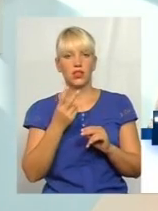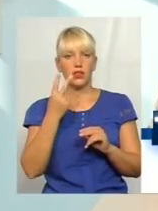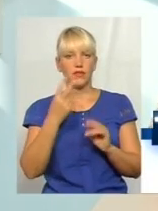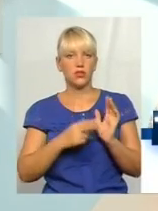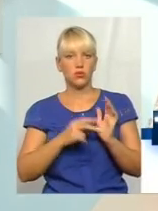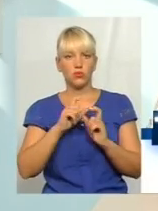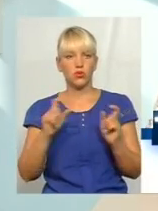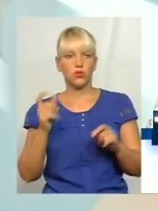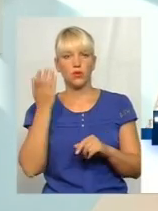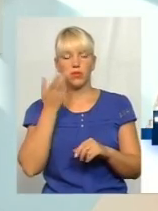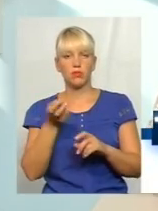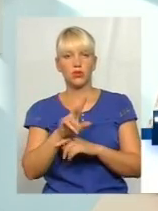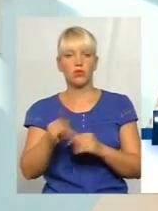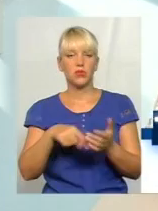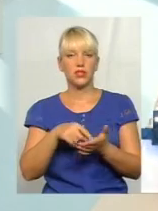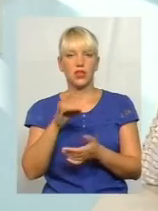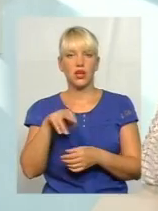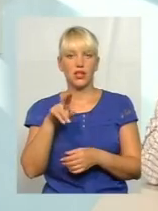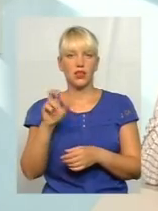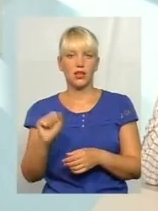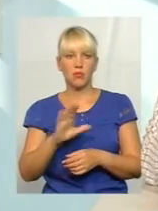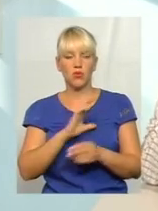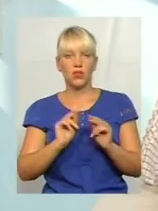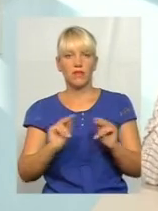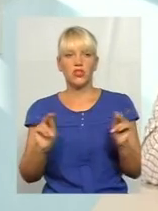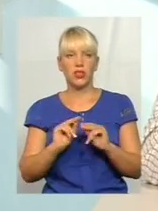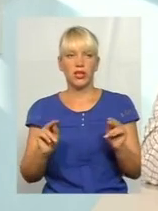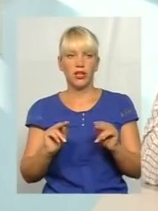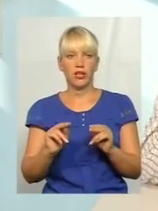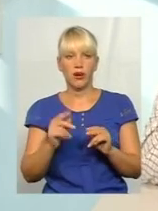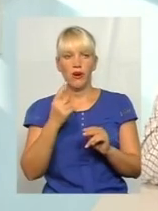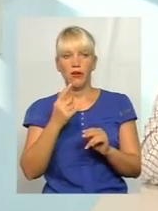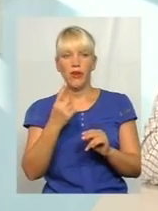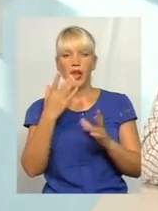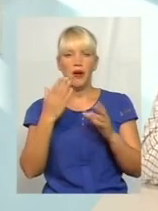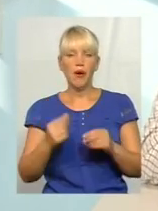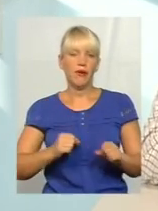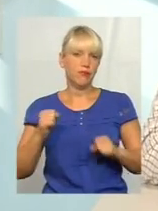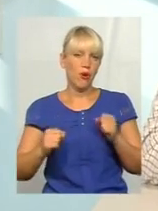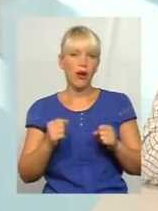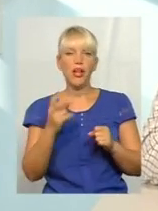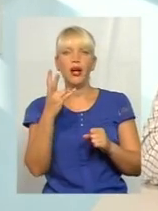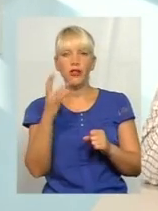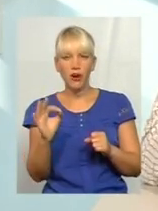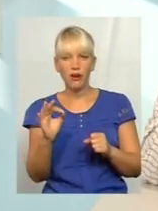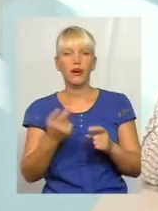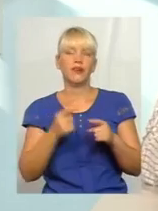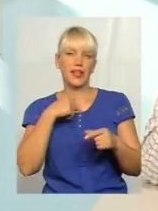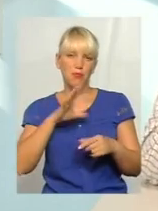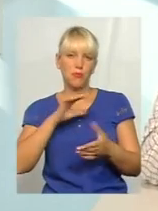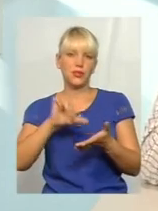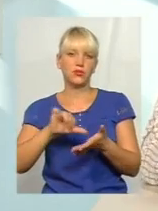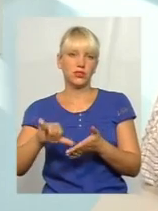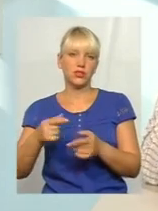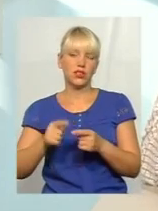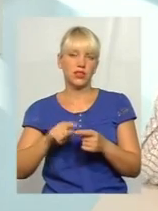до міської ради Тобто було вчительське ніби таке одно чи дводенне збурення але е я був присутній на